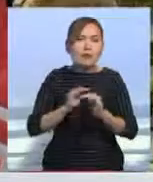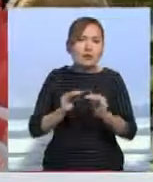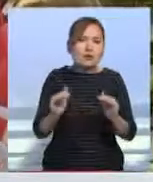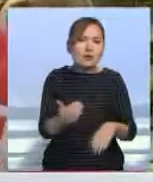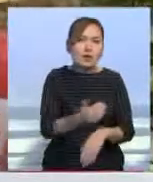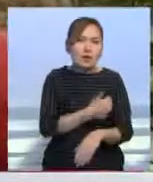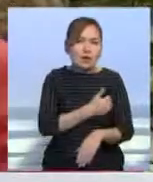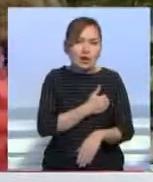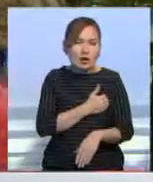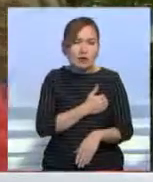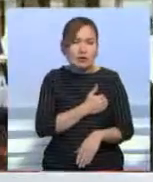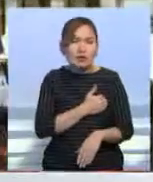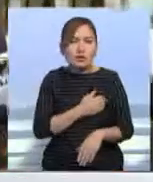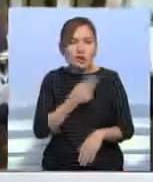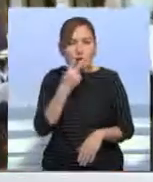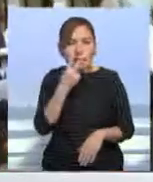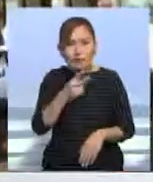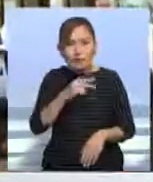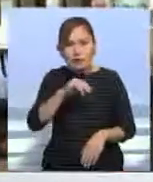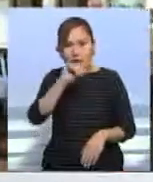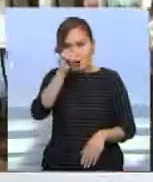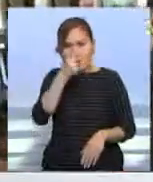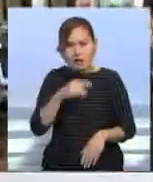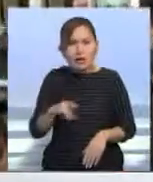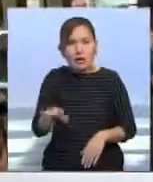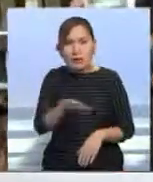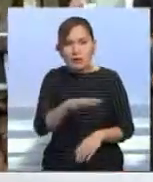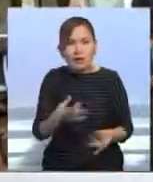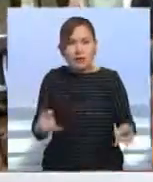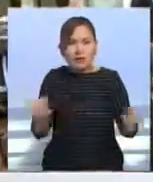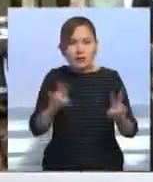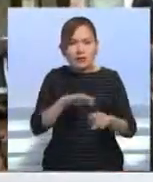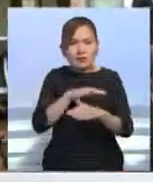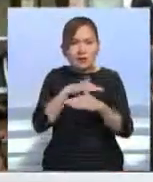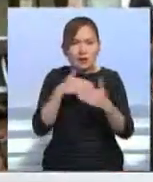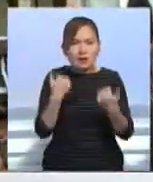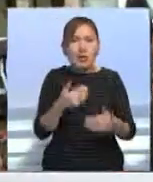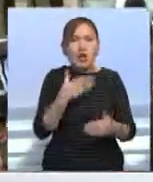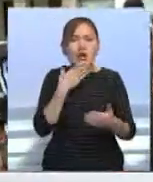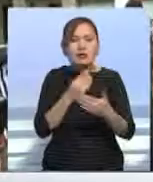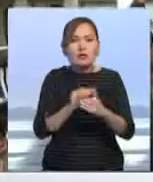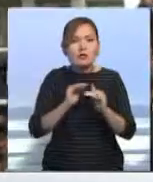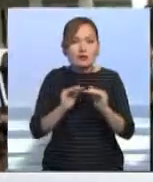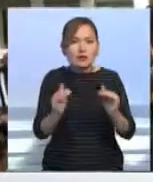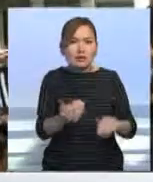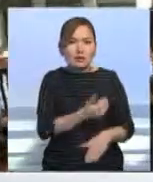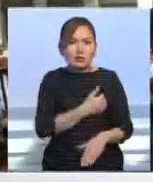Грецияда қалғым келмейді. Мен өз балаларымның қасына барғым келеді.